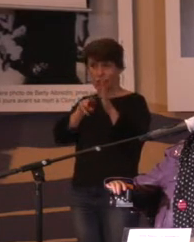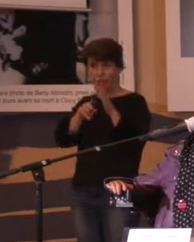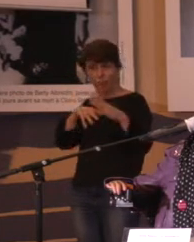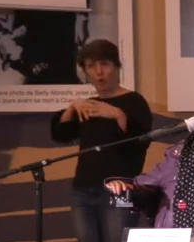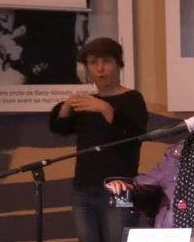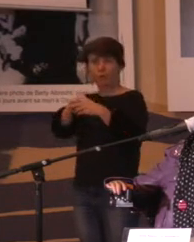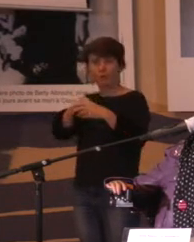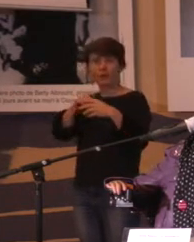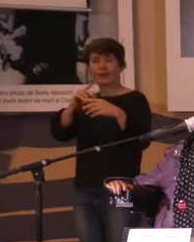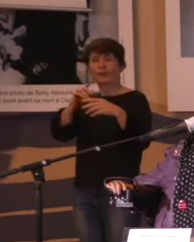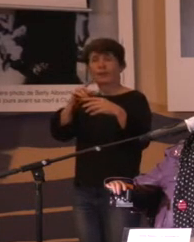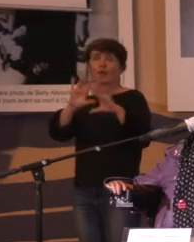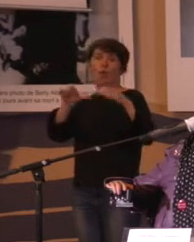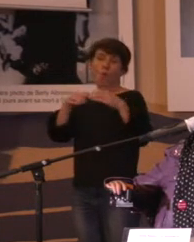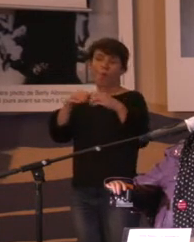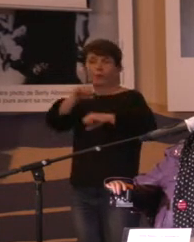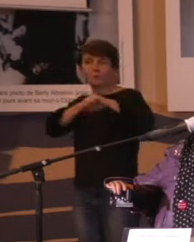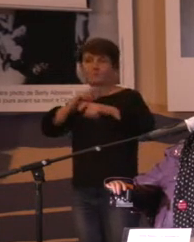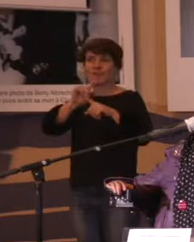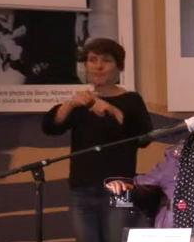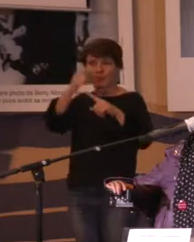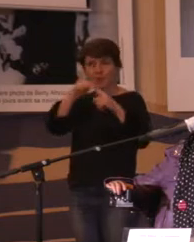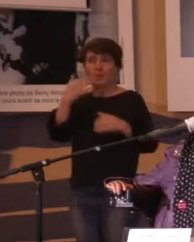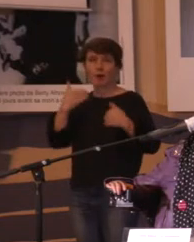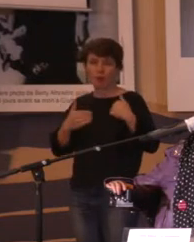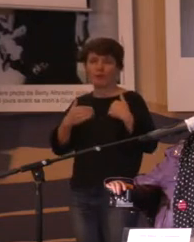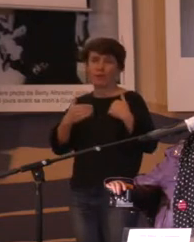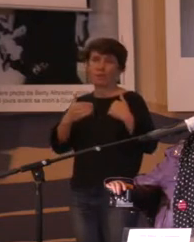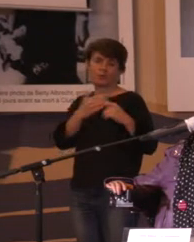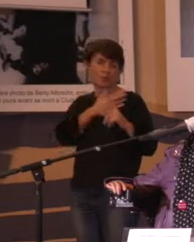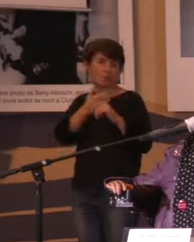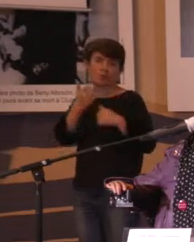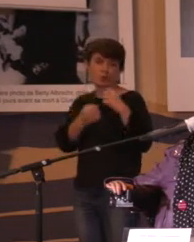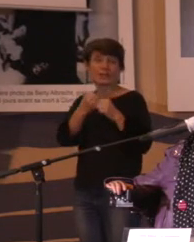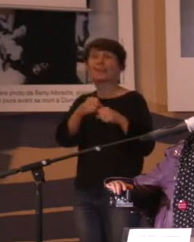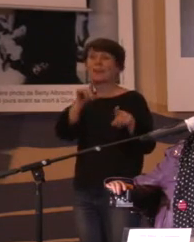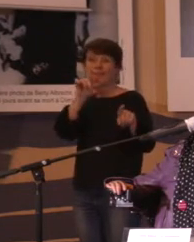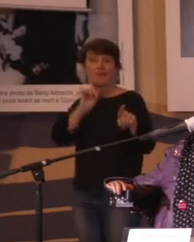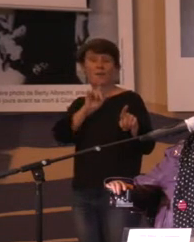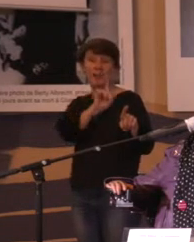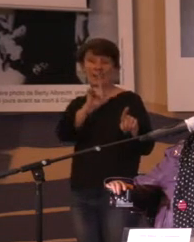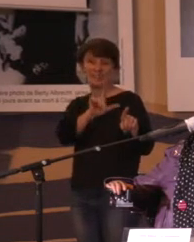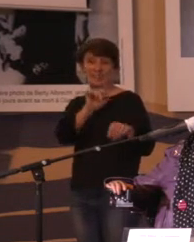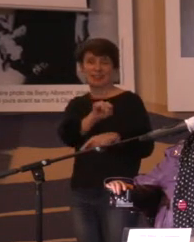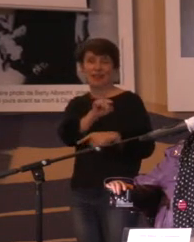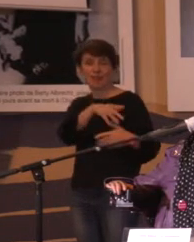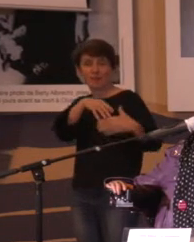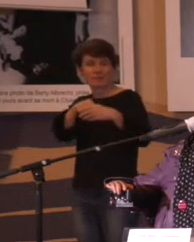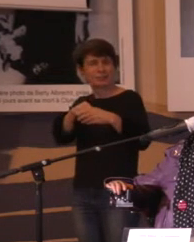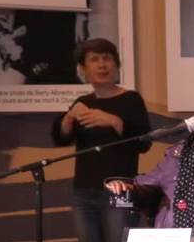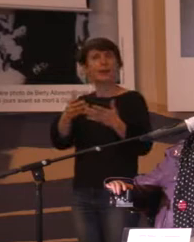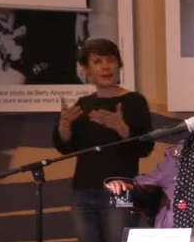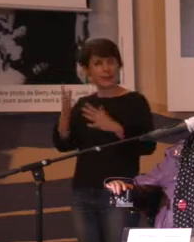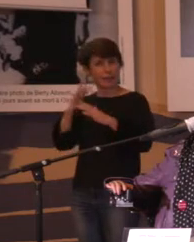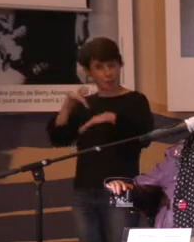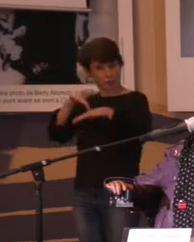films documentaires sur le handicap depuis de nombreuses années. Laetitia avait participé à un des films il y a quelques années. Et on en a fait un sur l'histoire des luttes pour les droits